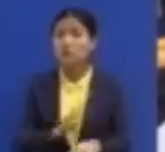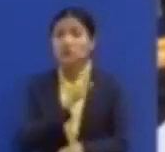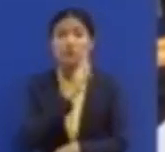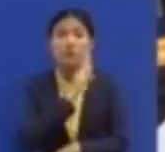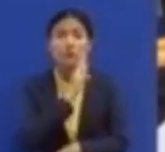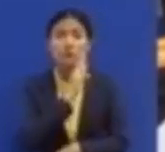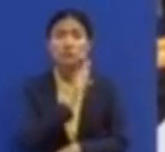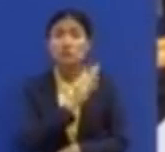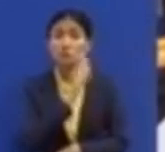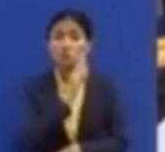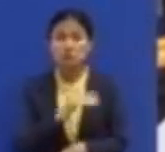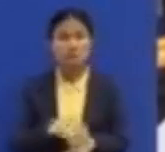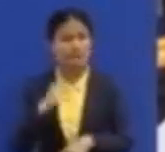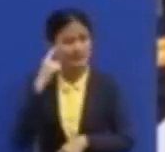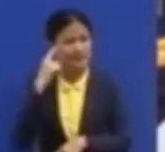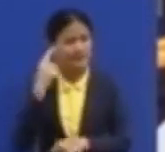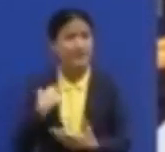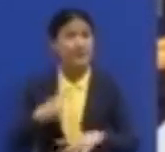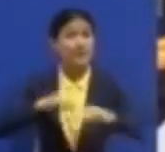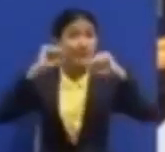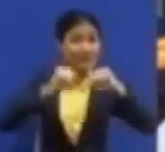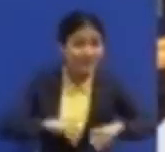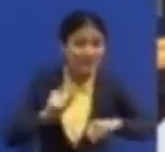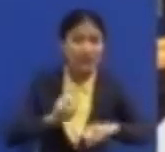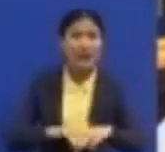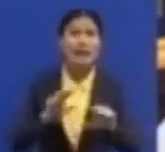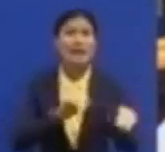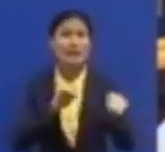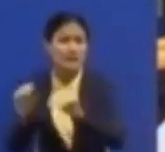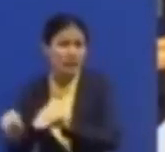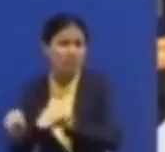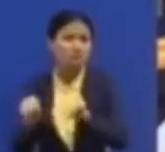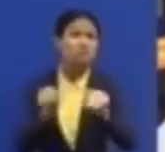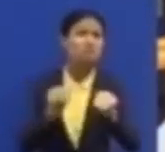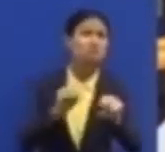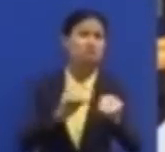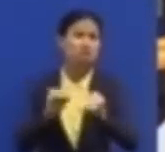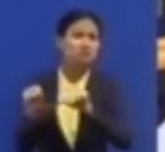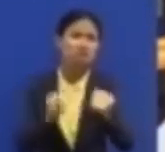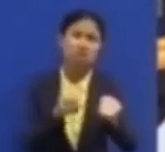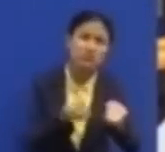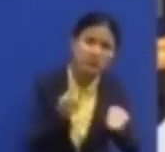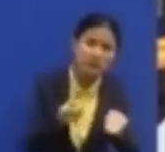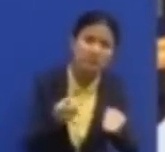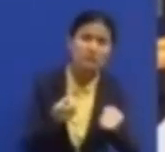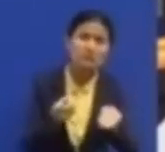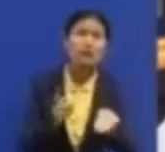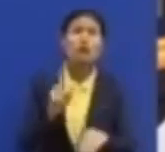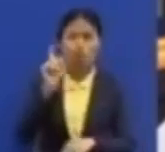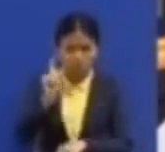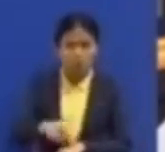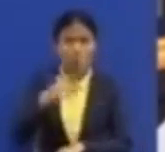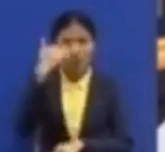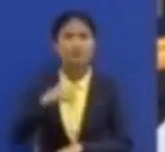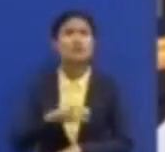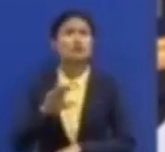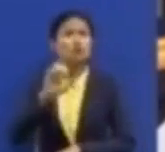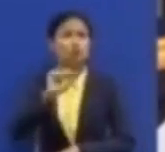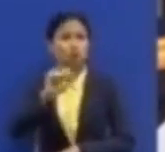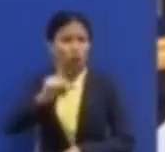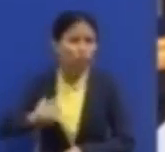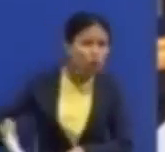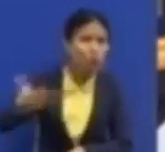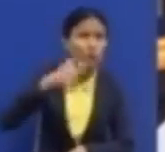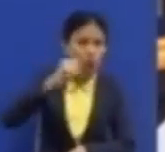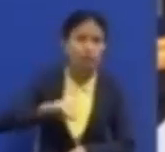การลงมติในเรื่องว่าเลื่อนหรือไม่เลื่อนจริงๆเนี่ยนะครับจำเป็นต้องเปิดพื้นที่เปิดเวทีนี้ให้มีการอภิปรายสภาผู้แทนราษฎรนะครับ